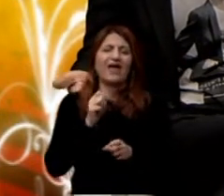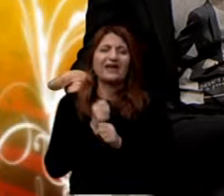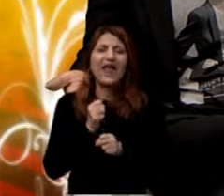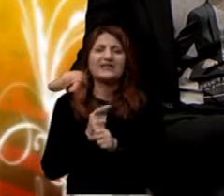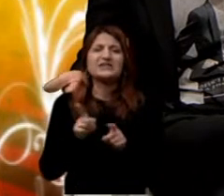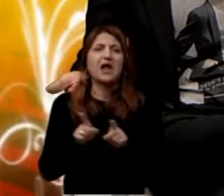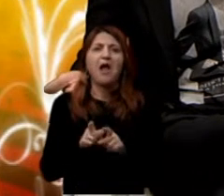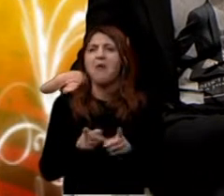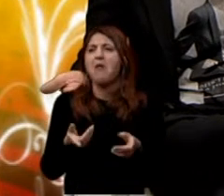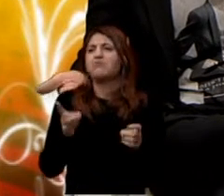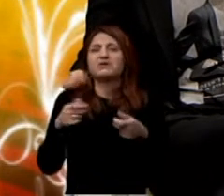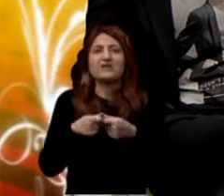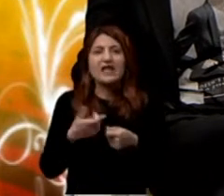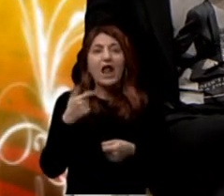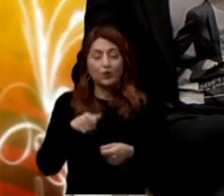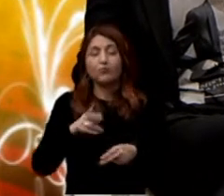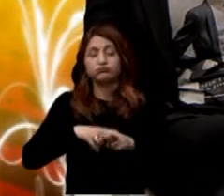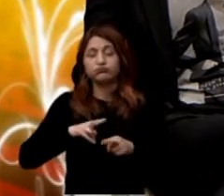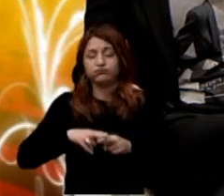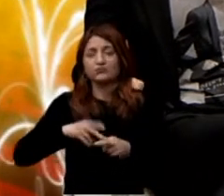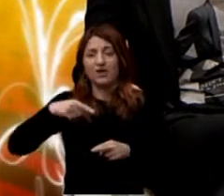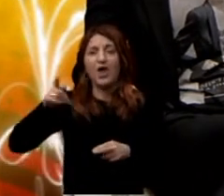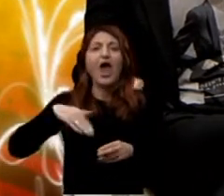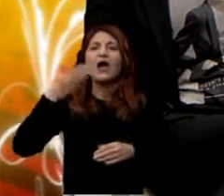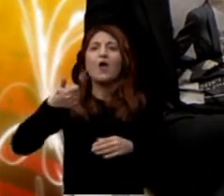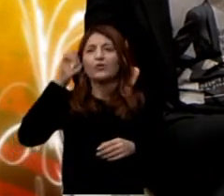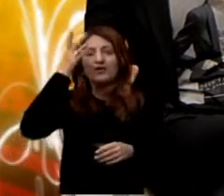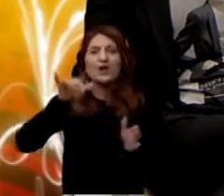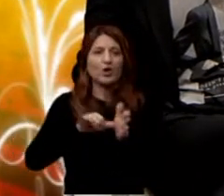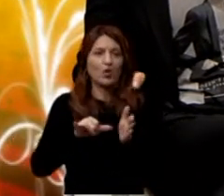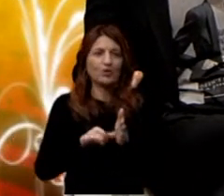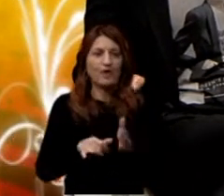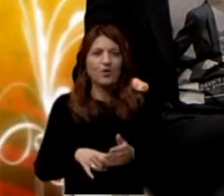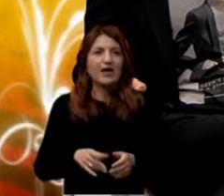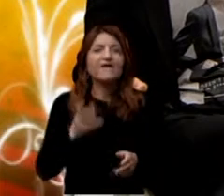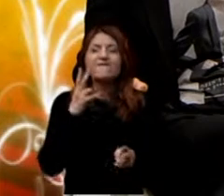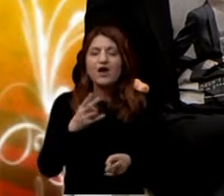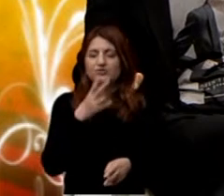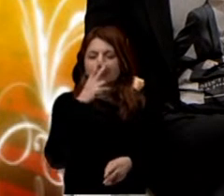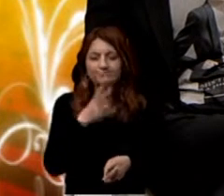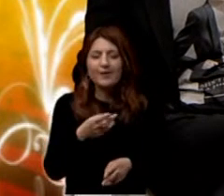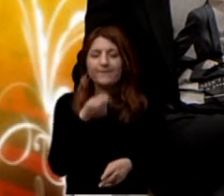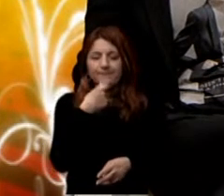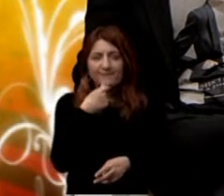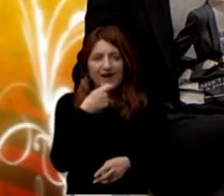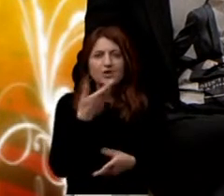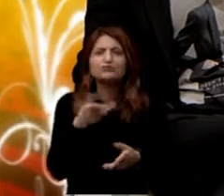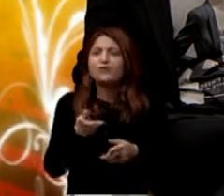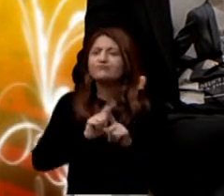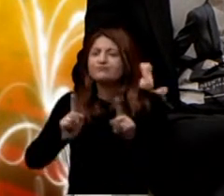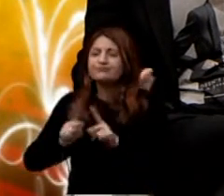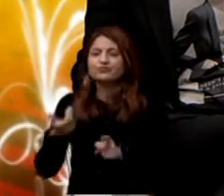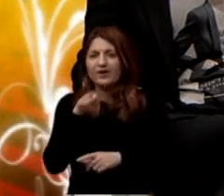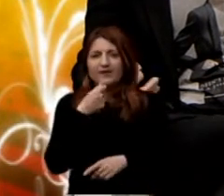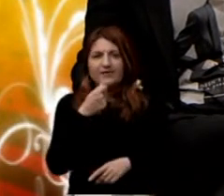to vrlo vjerojatno skore budućnosti zaživjeti. Ono što je nama jako važno je da promatramo prehranu pacijenta, da gledamo kako se on hrani i